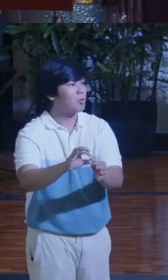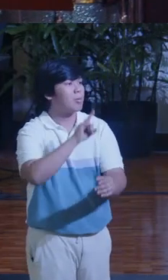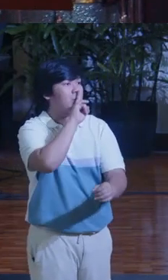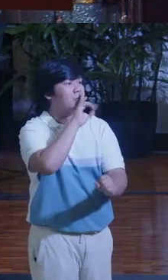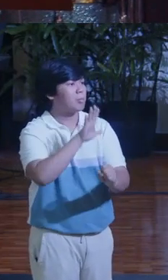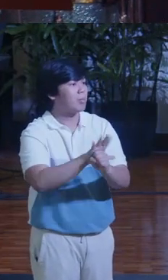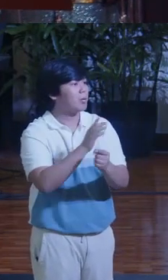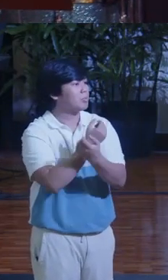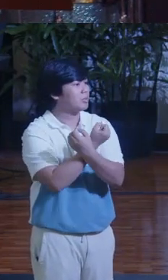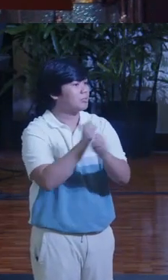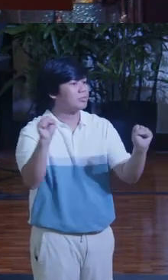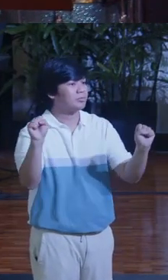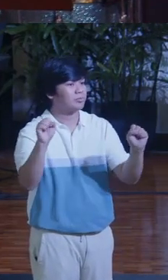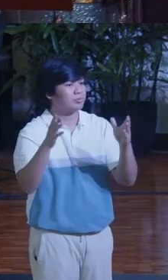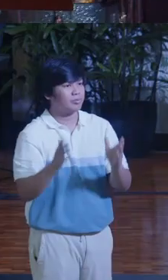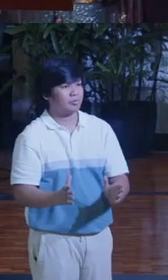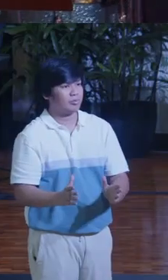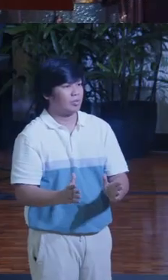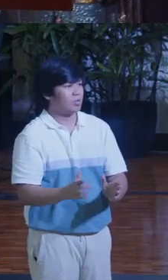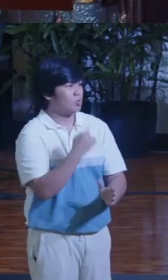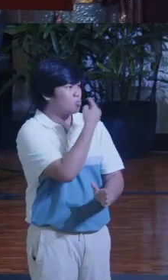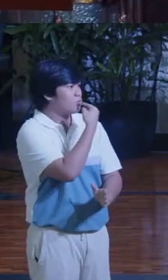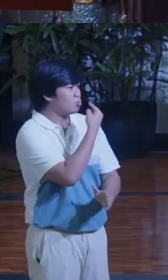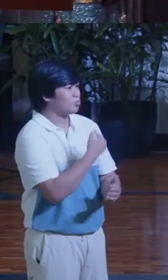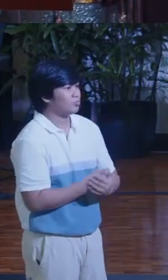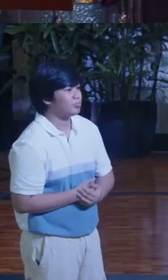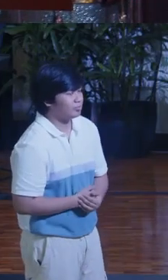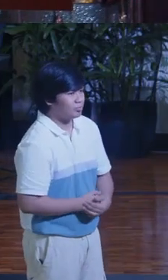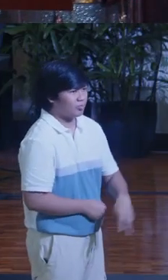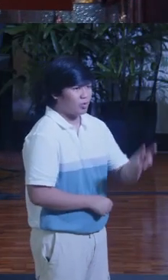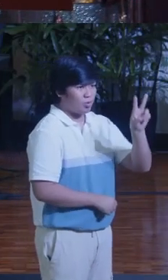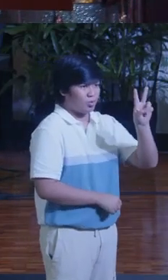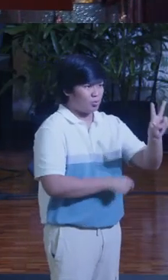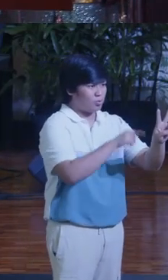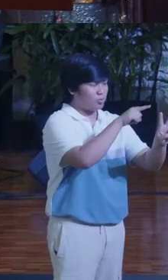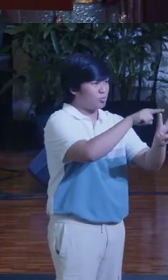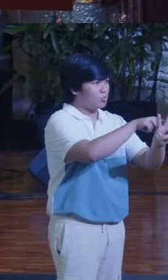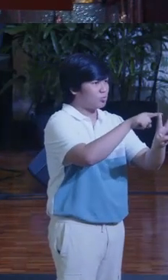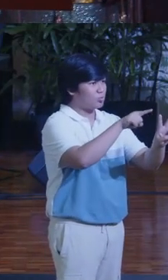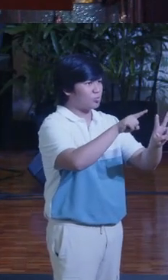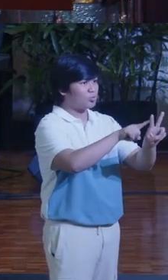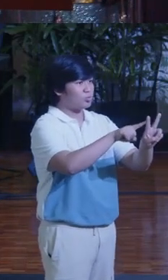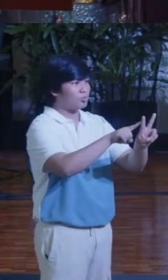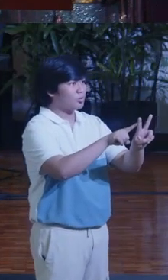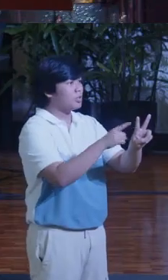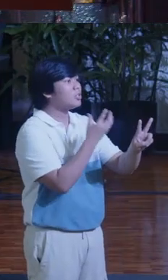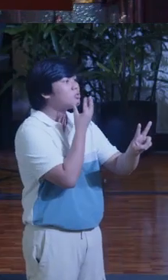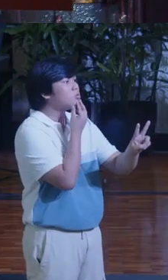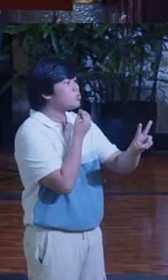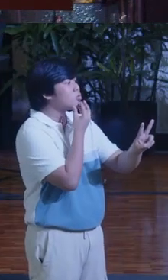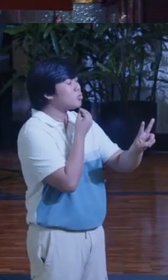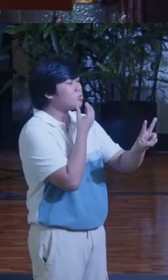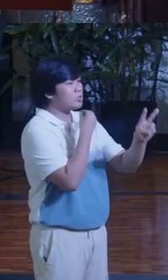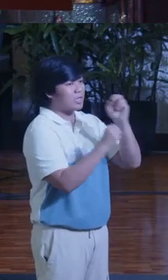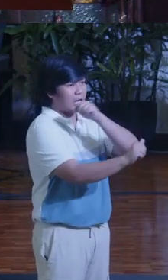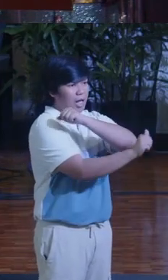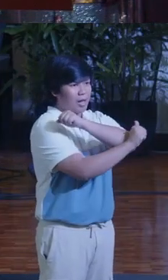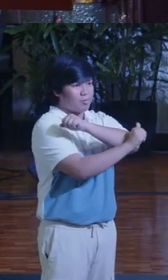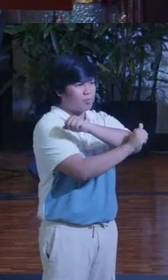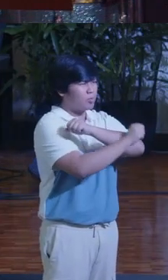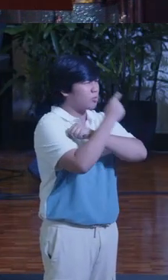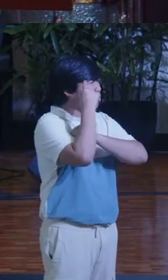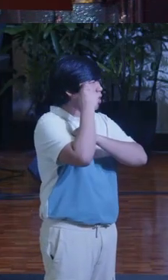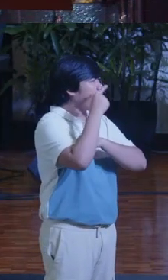tungkol sa dalawang babae sa buhay ng patriarka ng mga Hudyo na si Abraham.